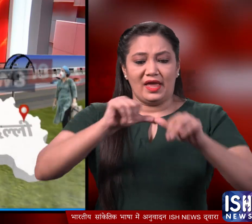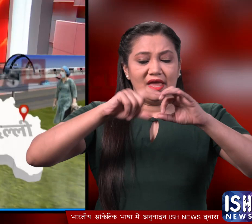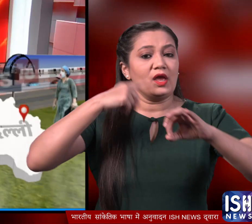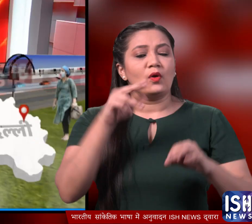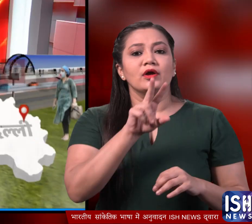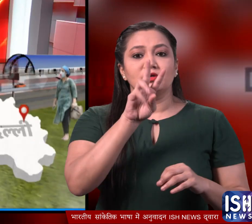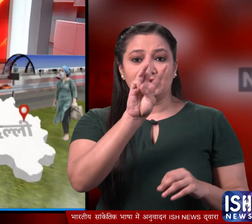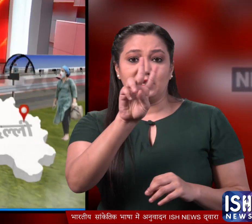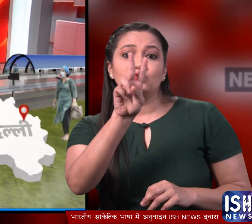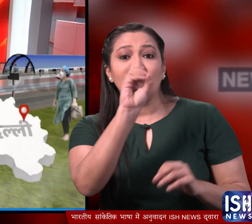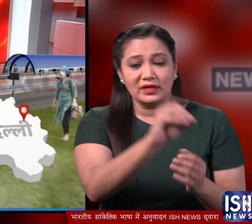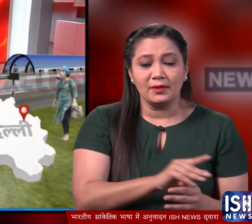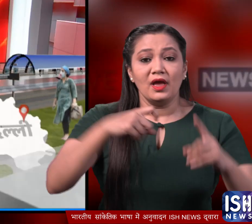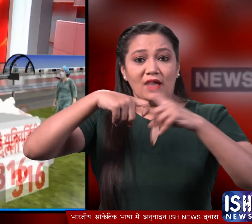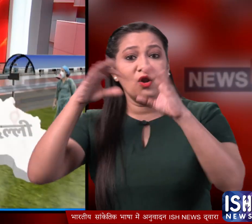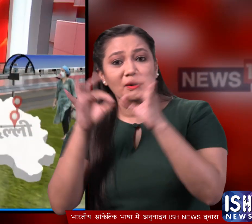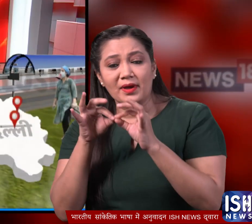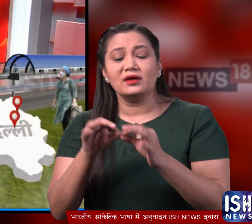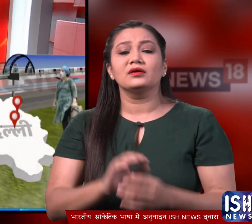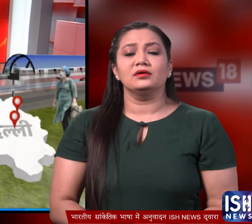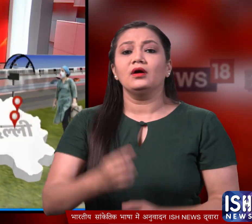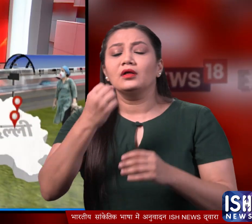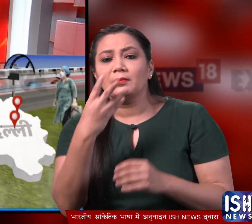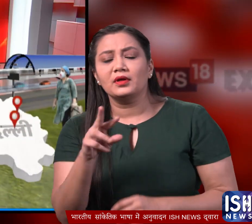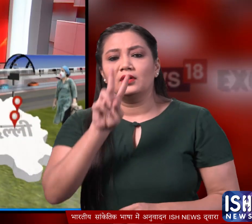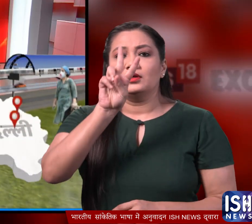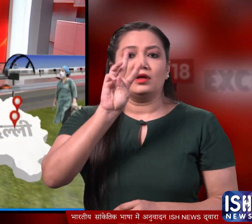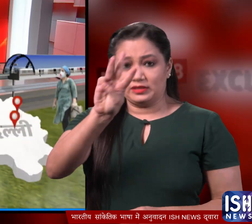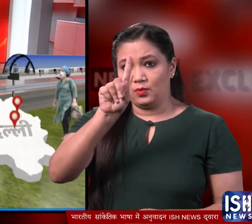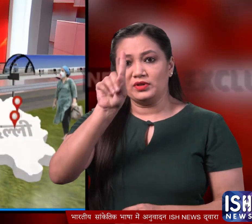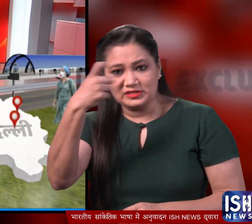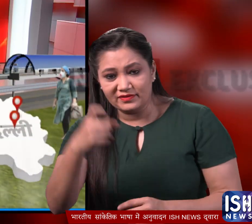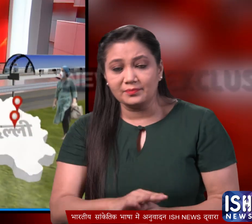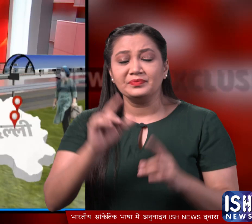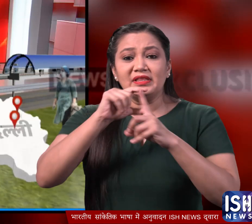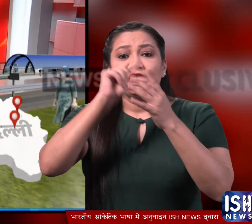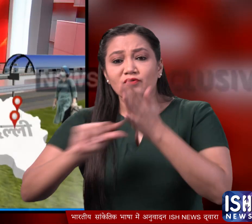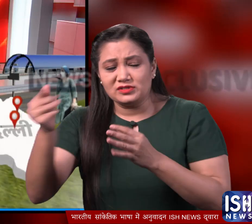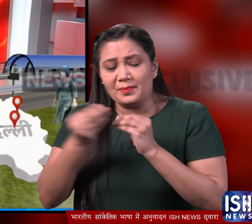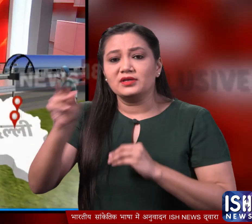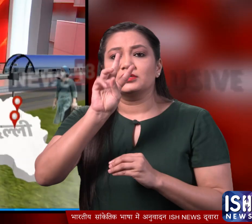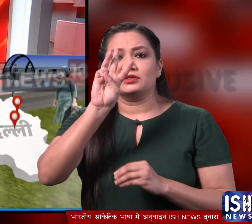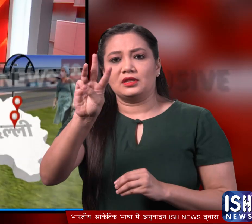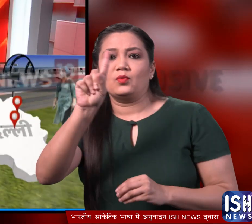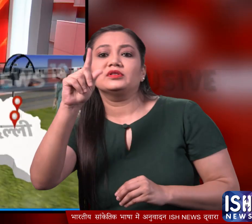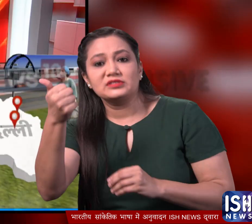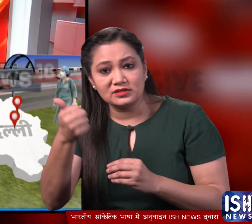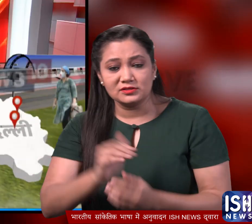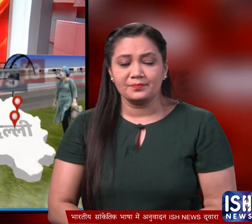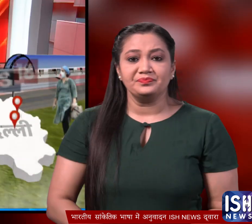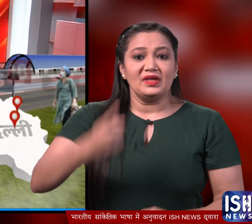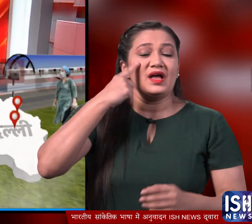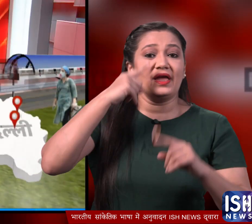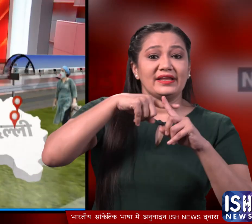آئی 320 پر پہنچ گیا جبکہ کرول باغ علاقے میں ائر کالٹی انڈیکس 317 دلی انڈیورسٹی کے پاس 316 ایک یو آئی ریکارڈ کیا گیا